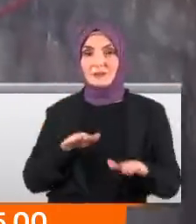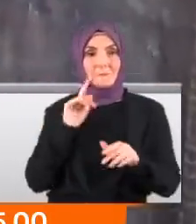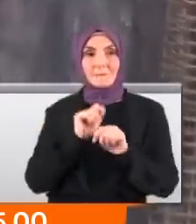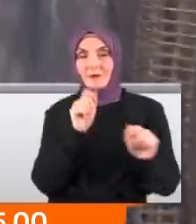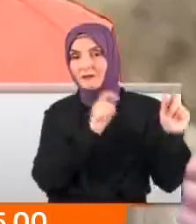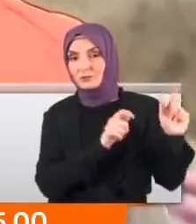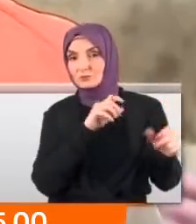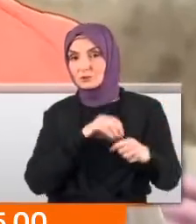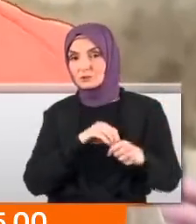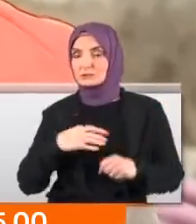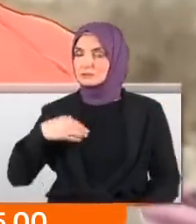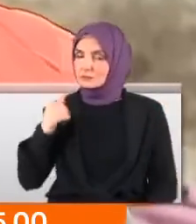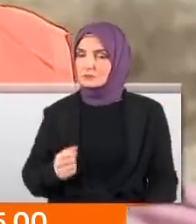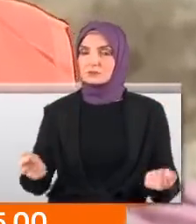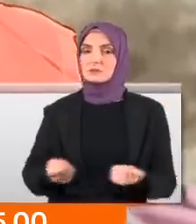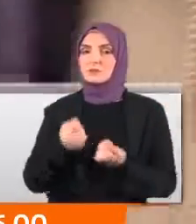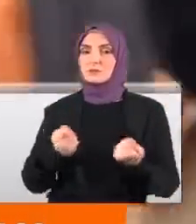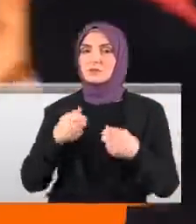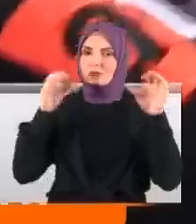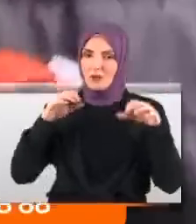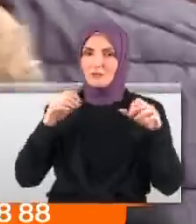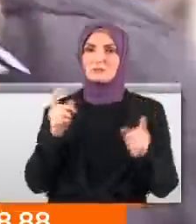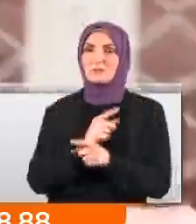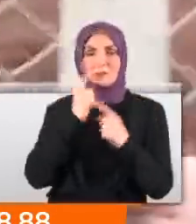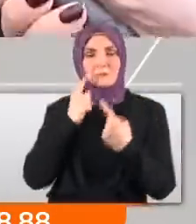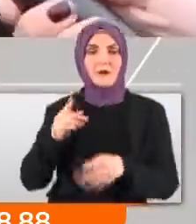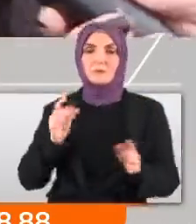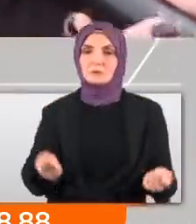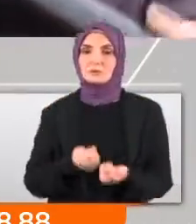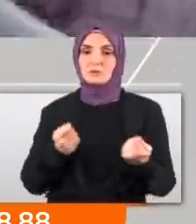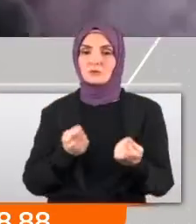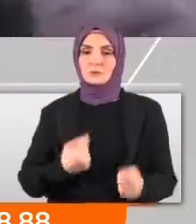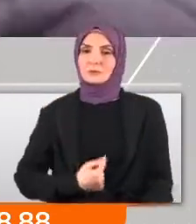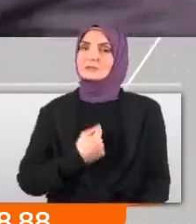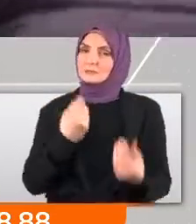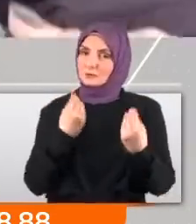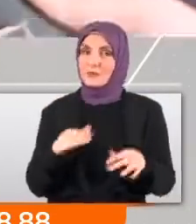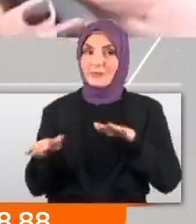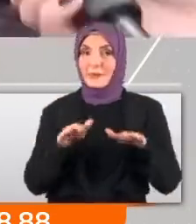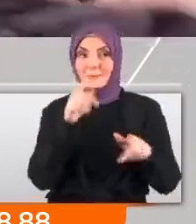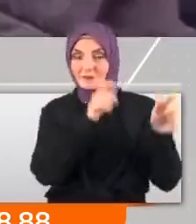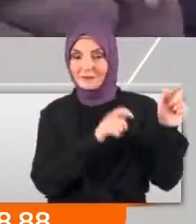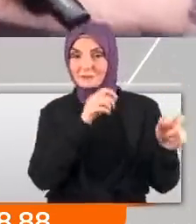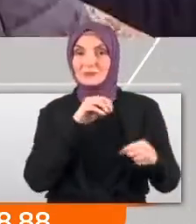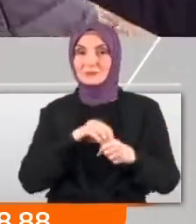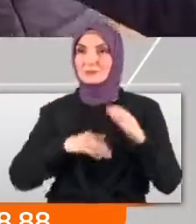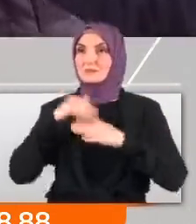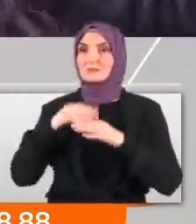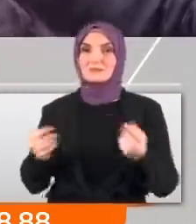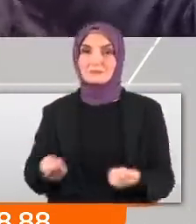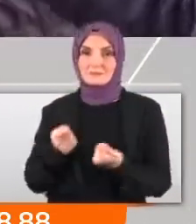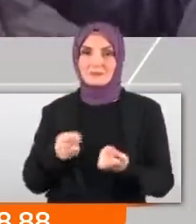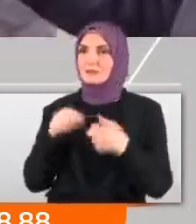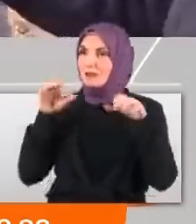başla çalışıyor. Yağmur çamur demeden çalışıyoruz. Çok iyi hissediyorum kendimi. Yani depremzedeleri için ev yaptıklarımız için yağmur